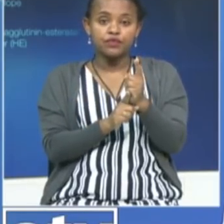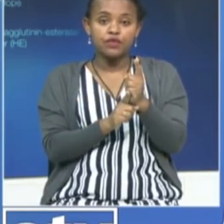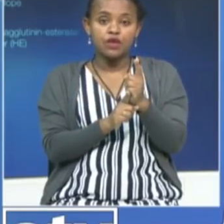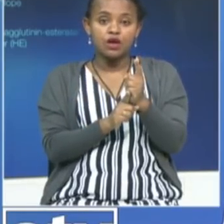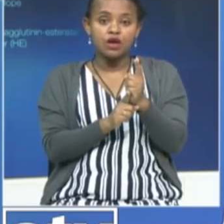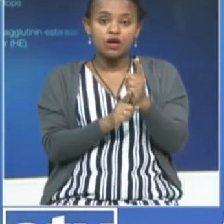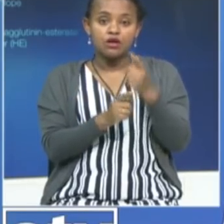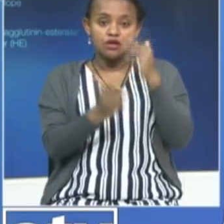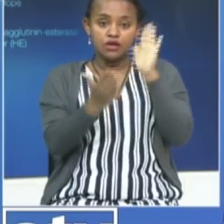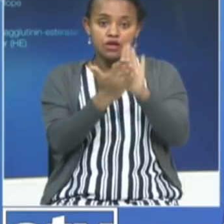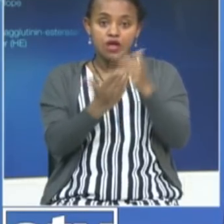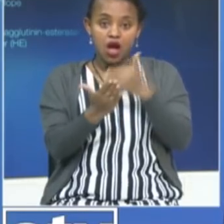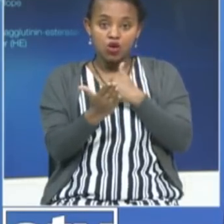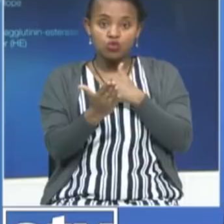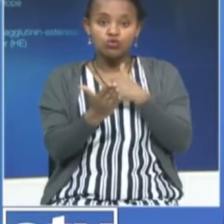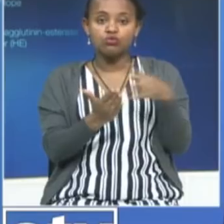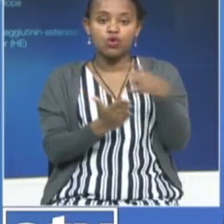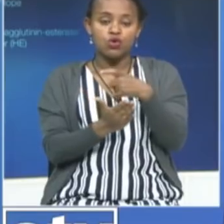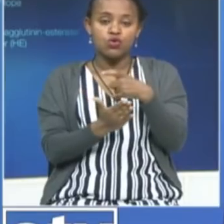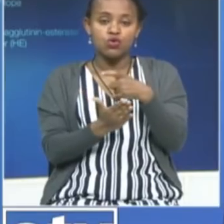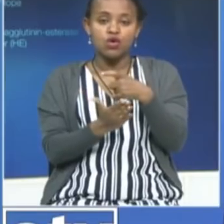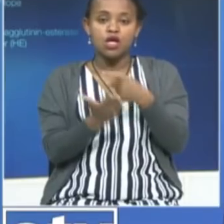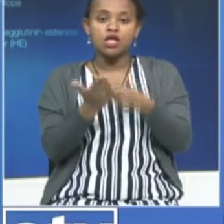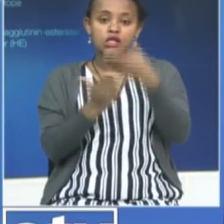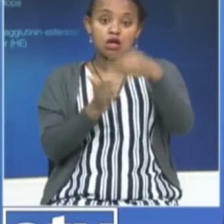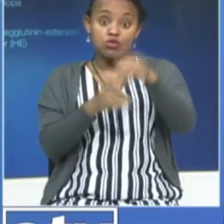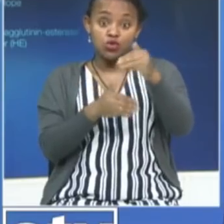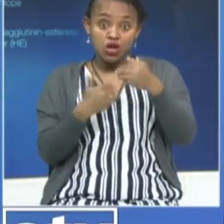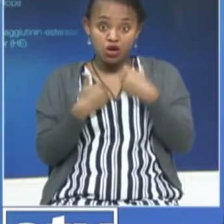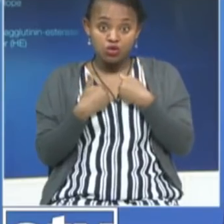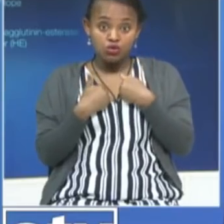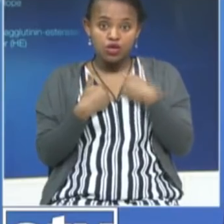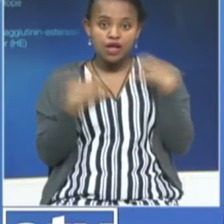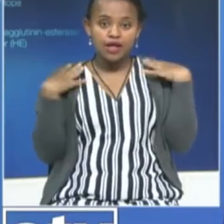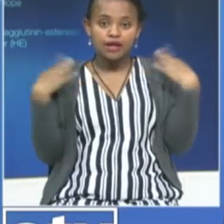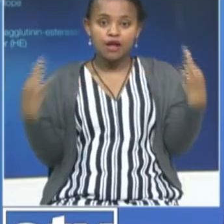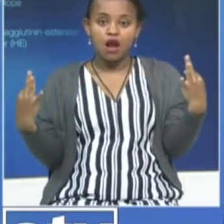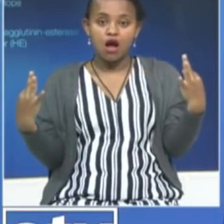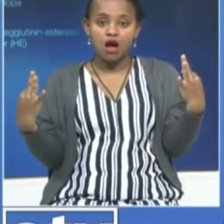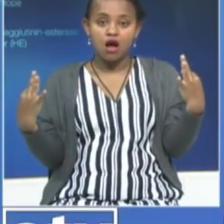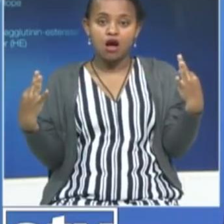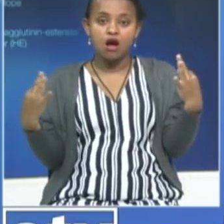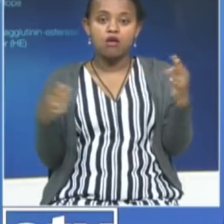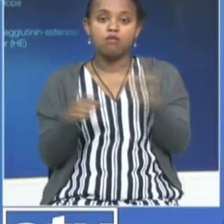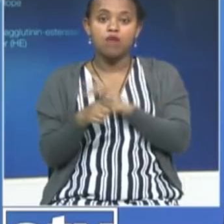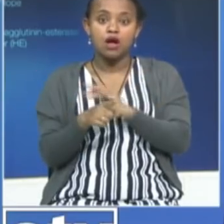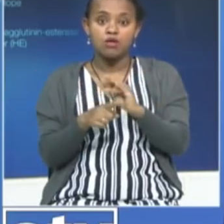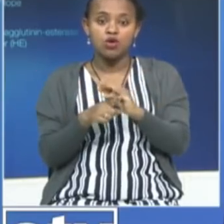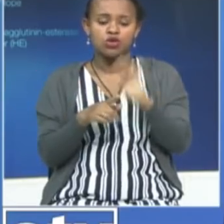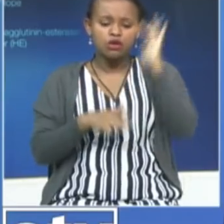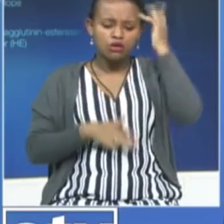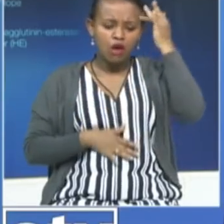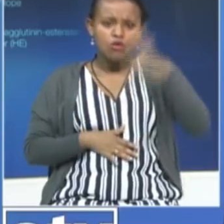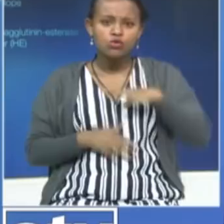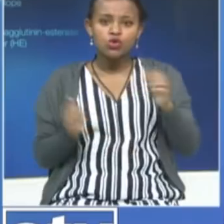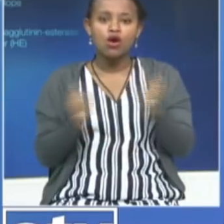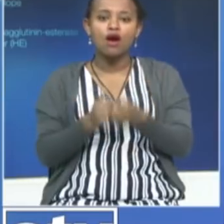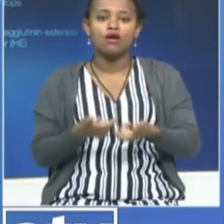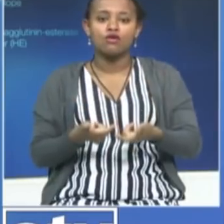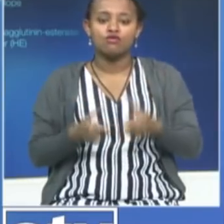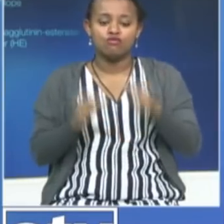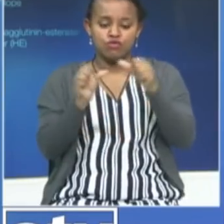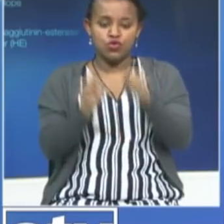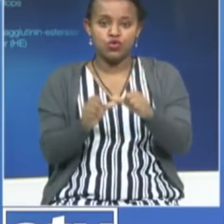ፍሮንት ላይን ላይ ያሉ ቢሆኑ ከዛ ውጭም ያሉ ጤና ባለሙያዎች አብዛኛው ጊዜ ከታመሙ ሰዎች ጋር ነው የሚውሉት።